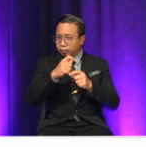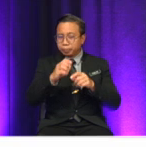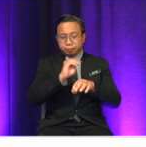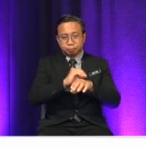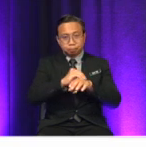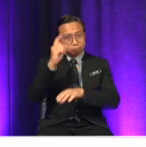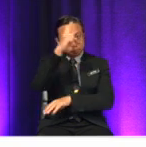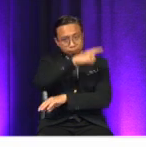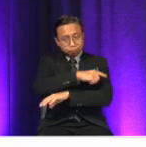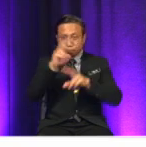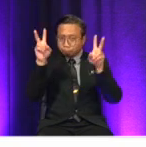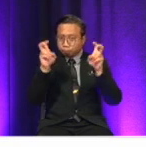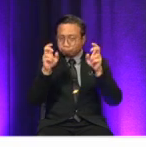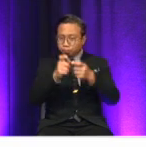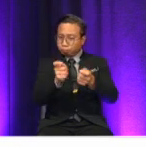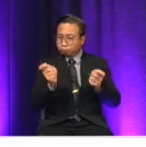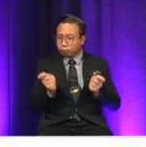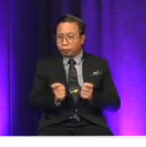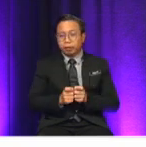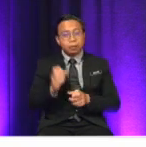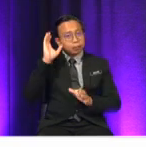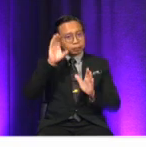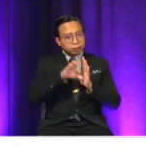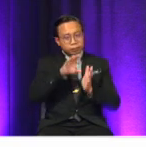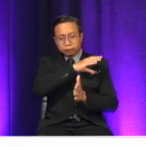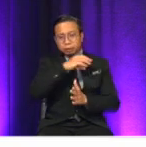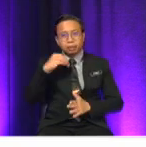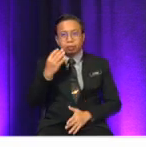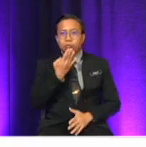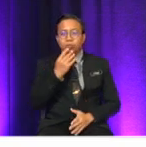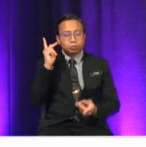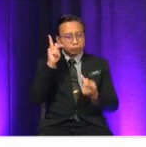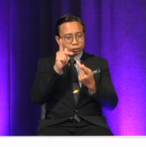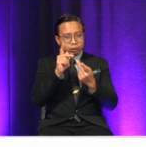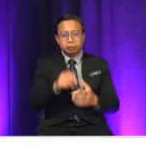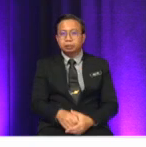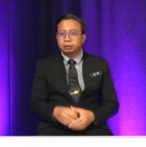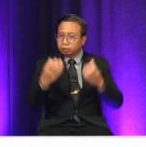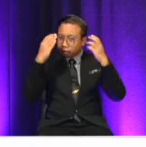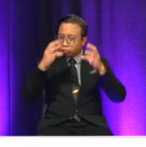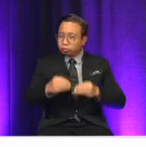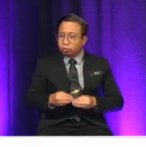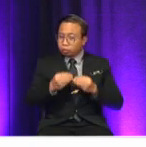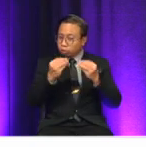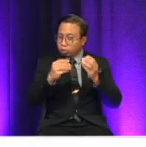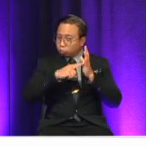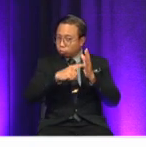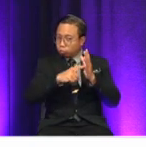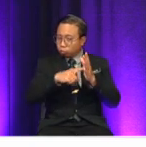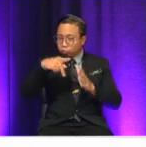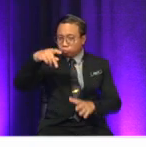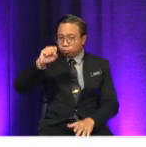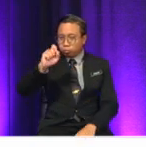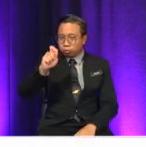hari, tajuk, tempat, gambar dan warna yang sesuai. Okey, cikgu telah pun sediakan satu poster yang agak menarik dekat